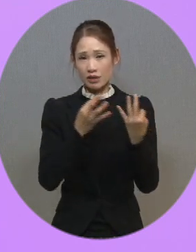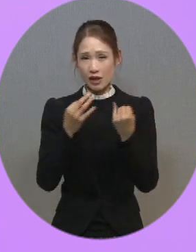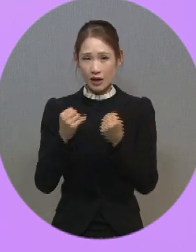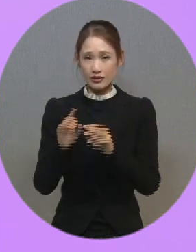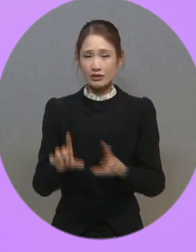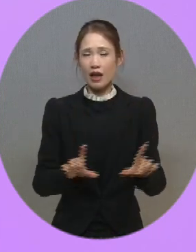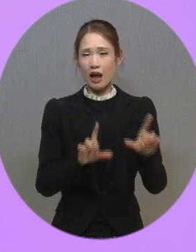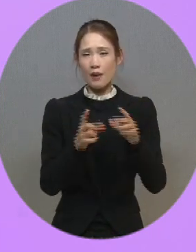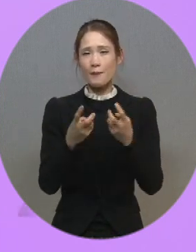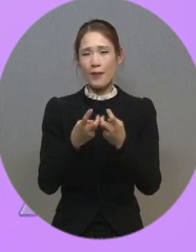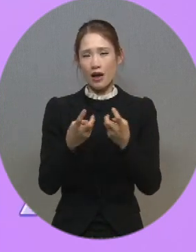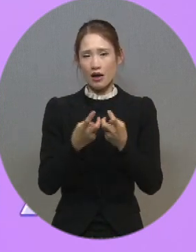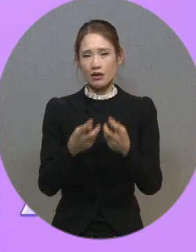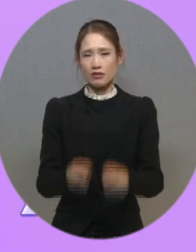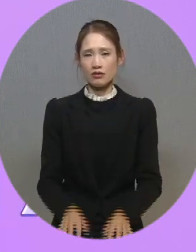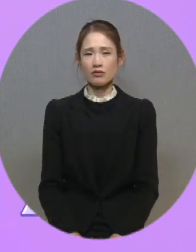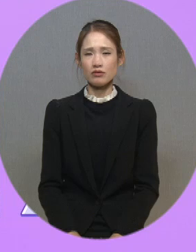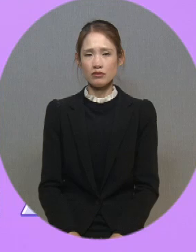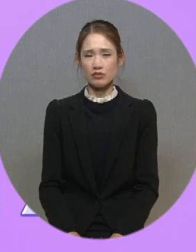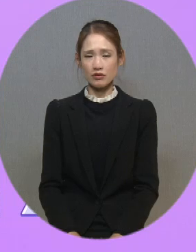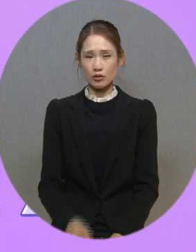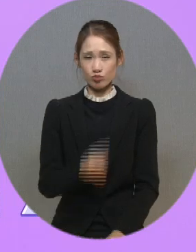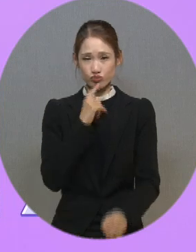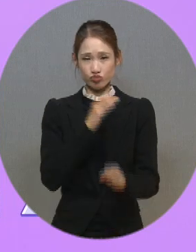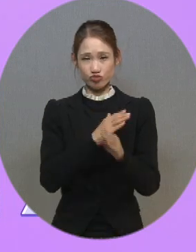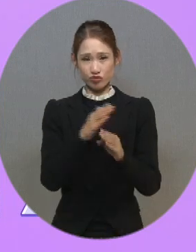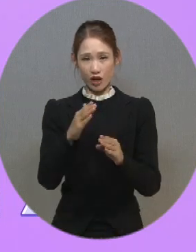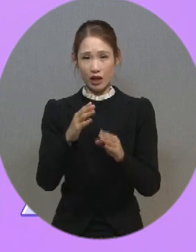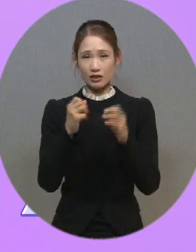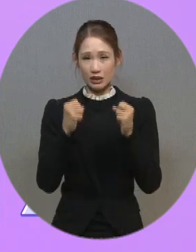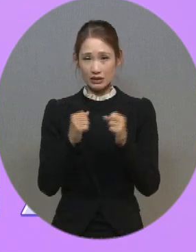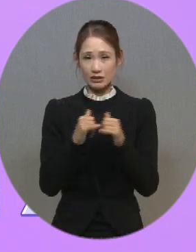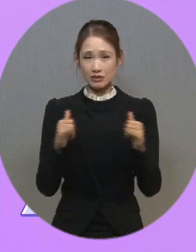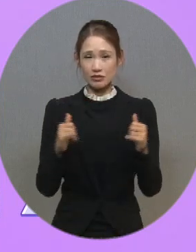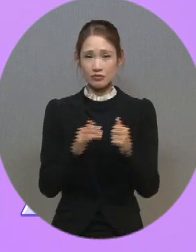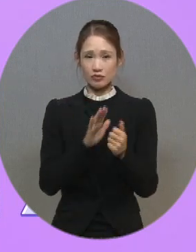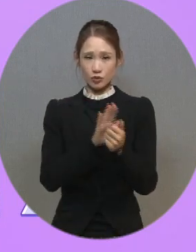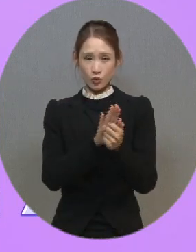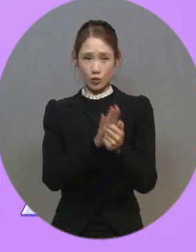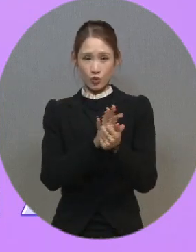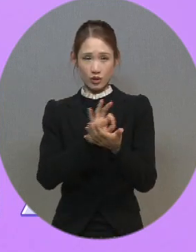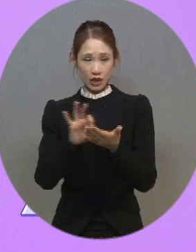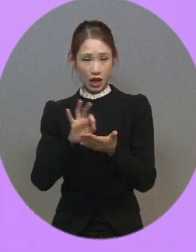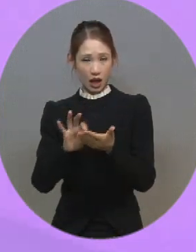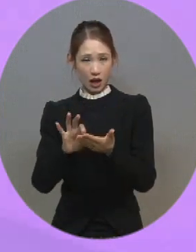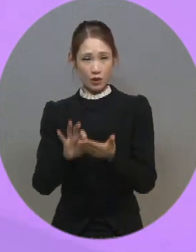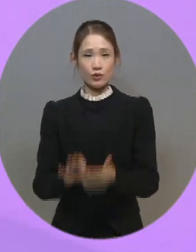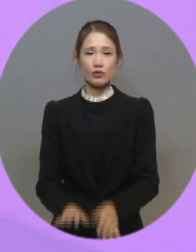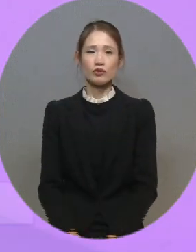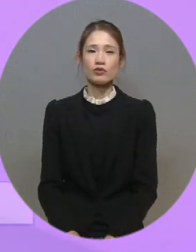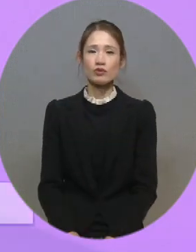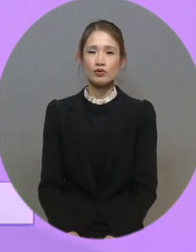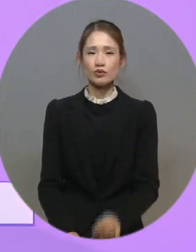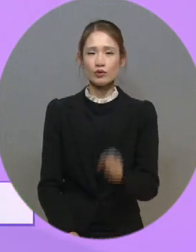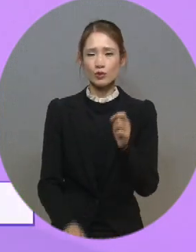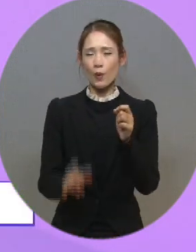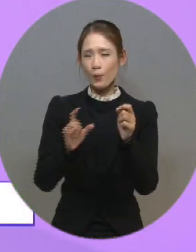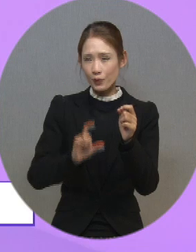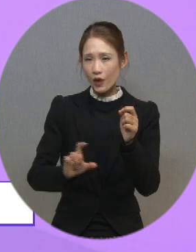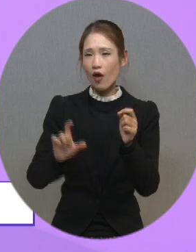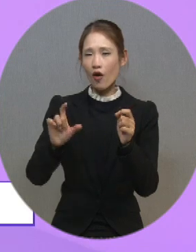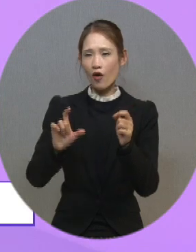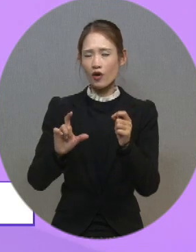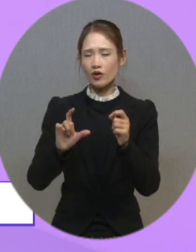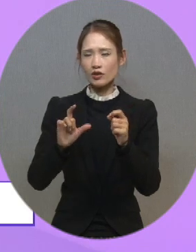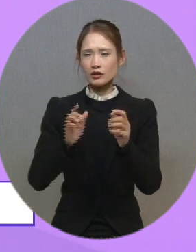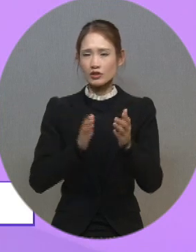삶의 노하우들을 또 이제 우리 북한에 있는 분들을 돕는 데 쓰일 거라고 저는 생각하거든요. 좀 더 전문적으로 도울